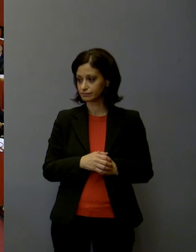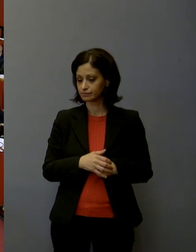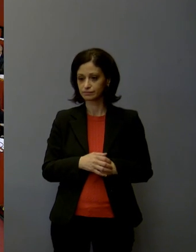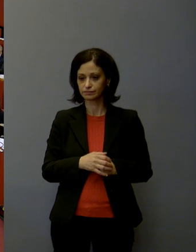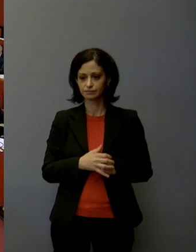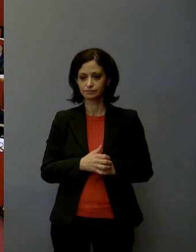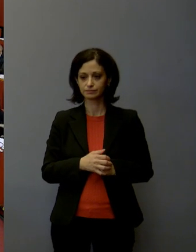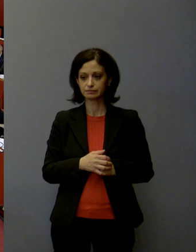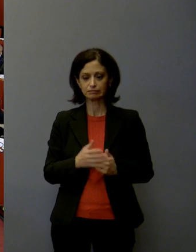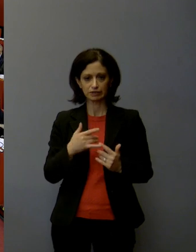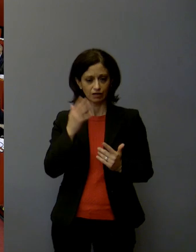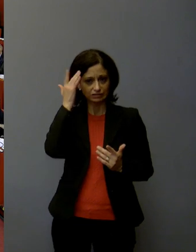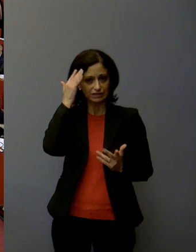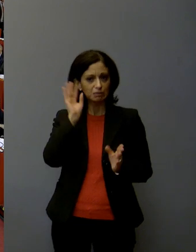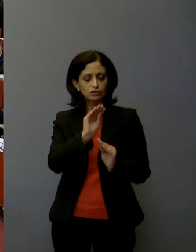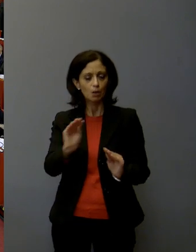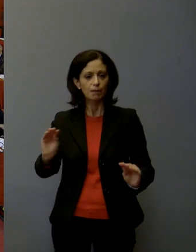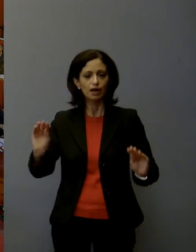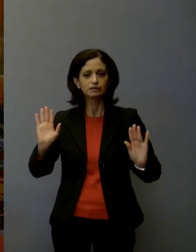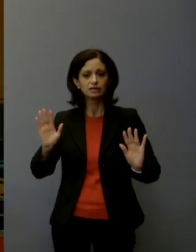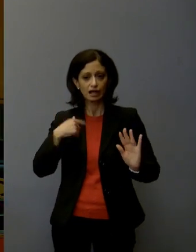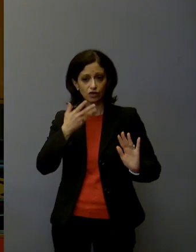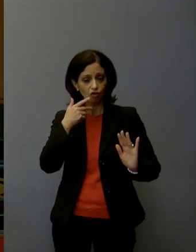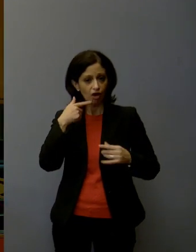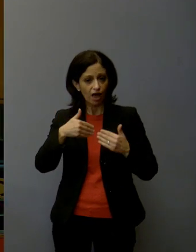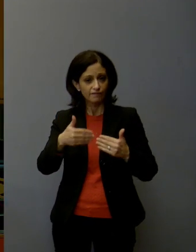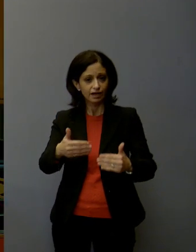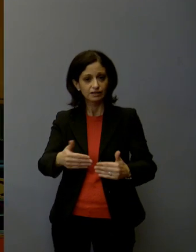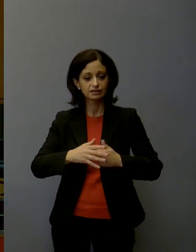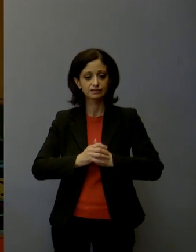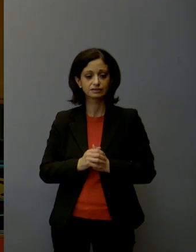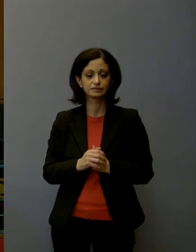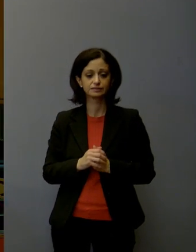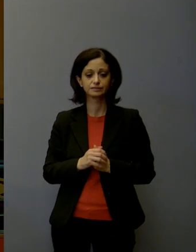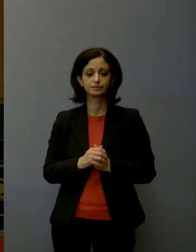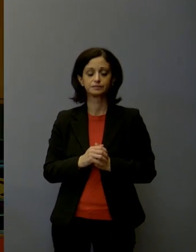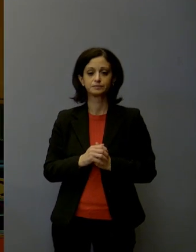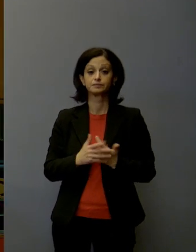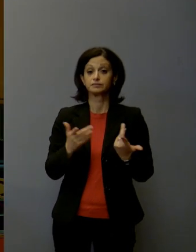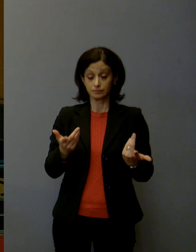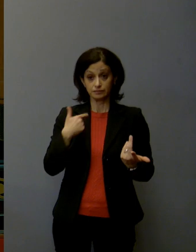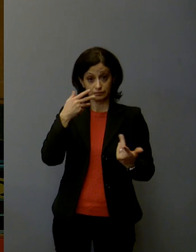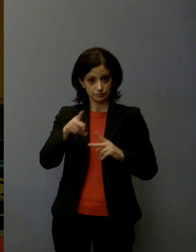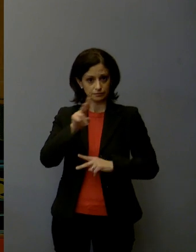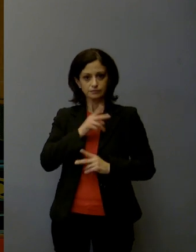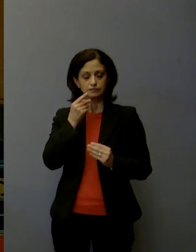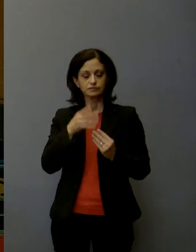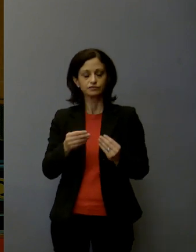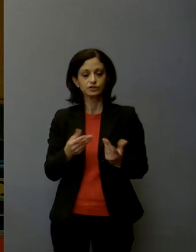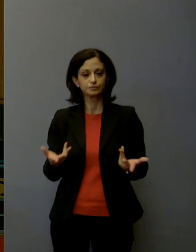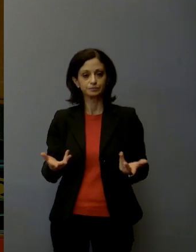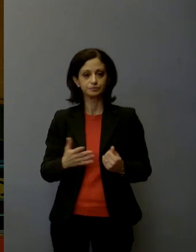No sto chiedendo sto chiedendo io sto chiedendo di andare avanti Va bene allora cosa volete fare allora